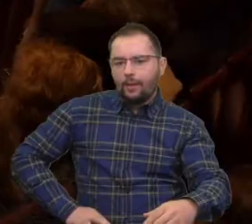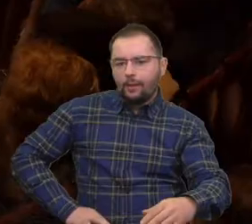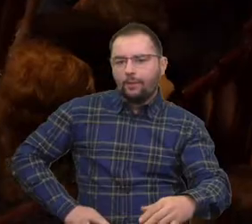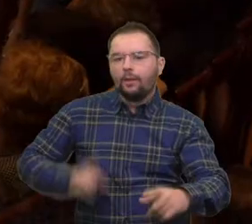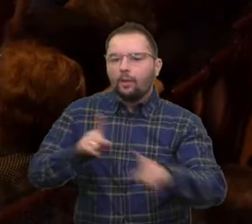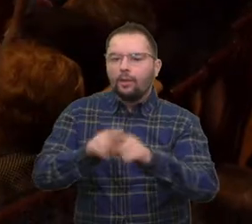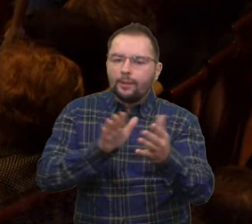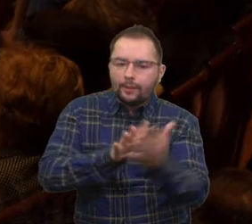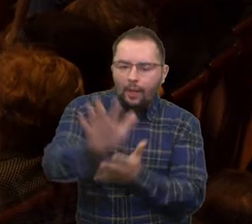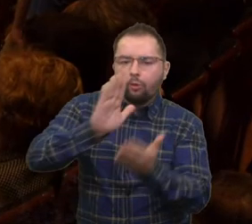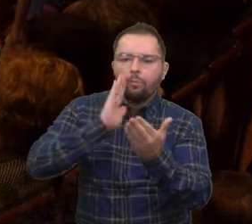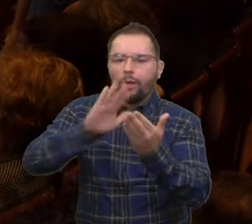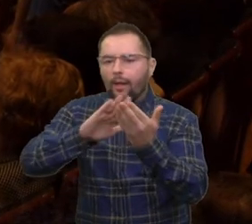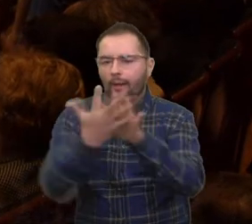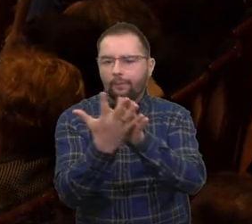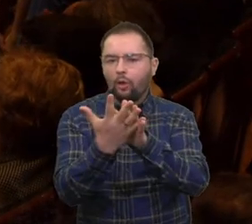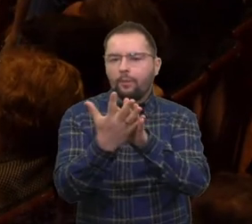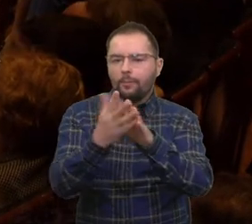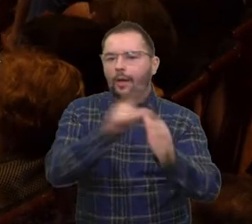reformę samorządu